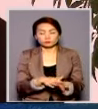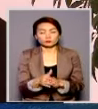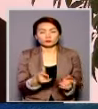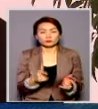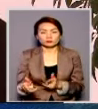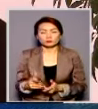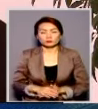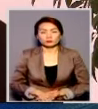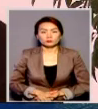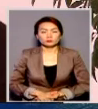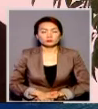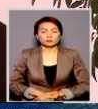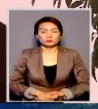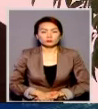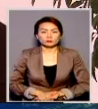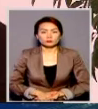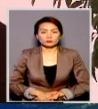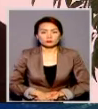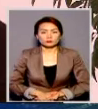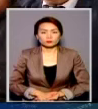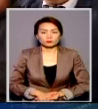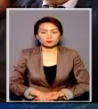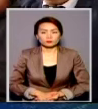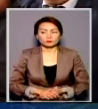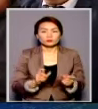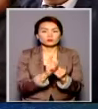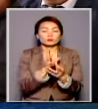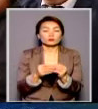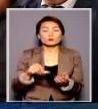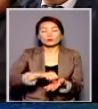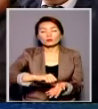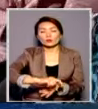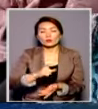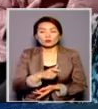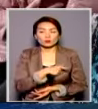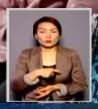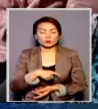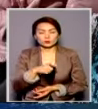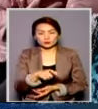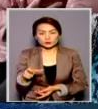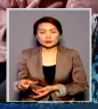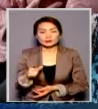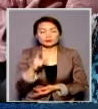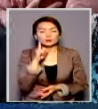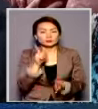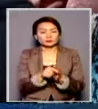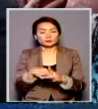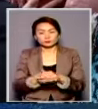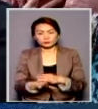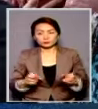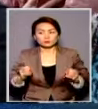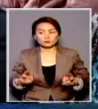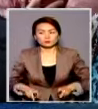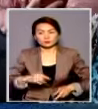дауыс беруге қатысады деп сенім білдіреміз. Кездесуге қатысушылар мәжіліс депутатына зейнет жасының